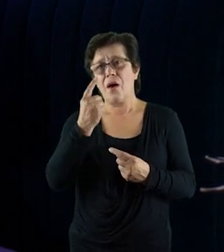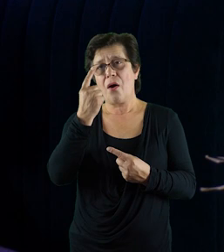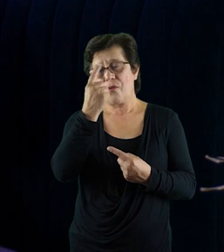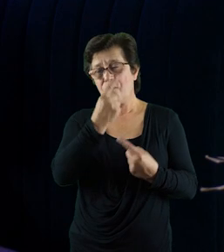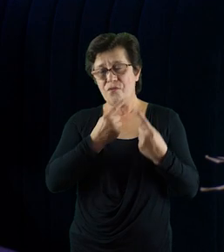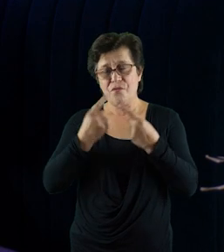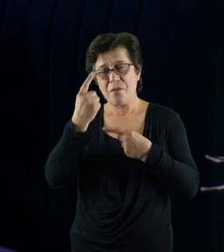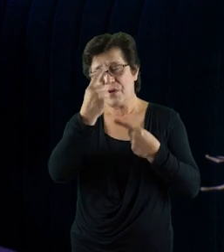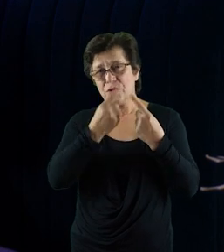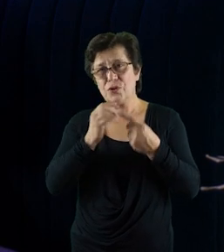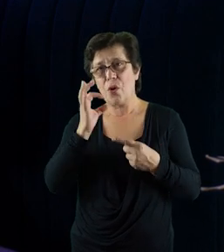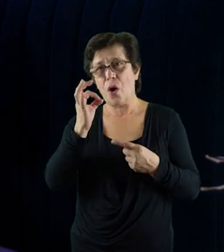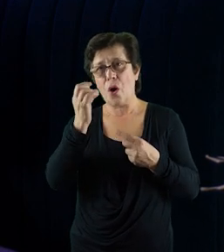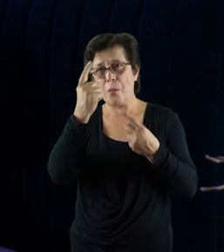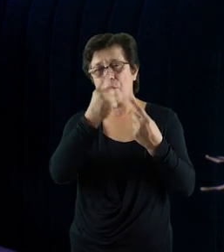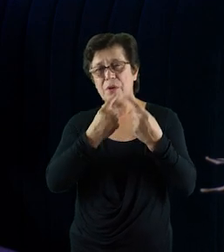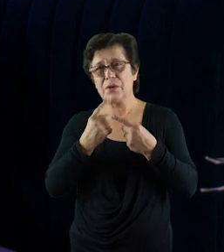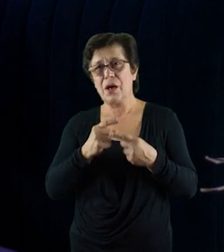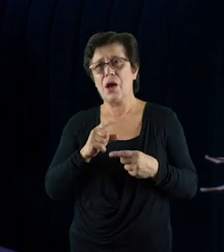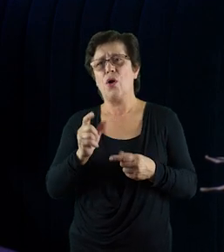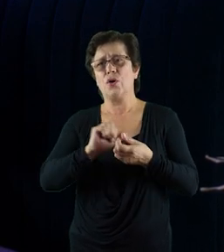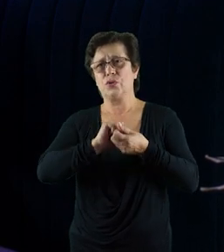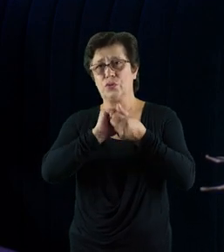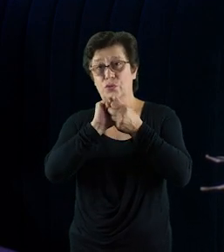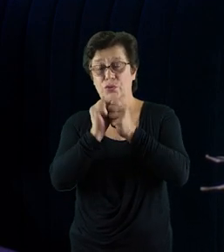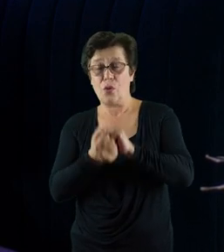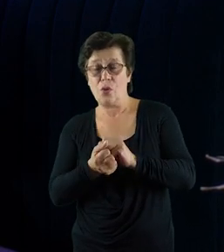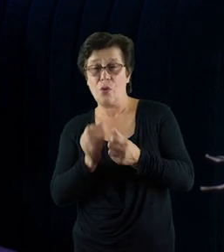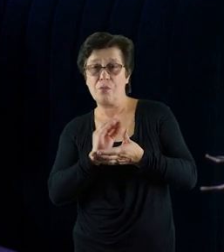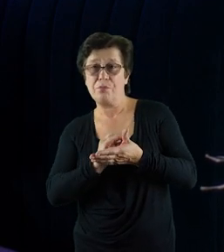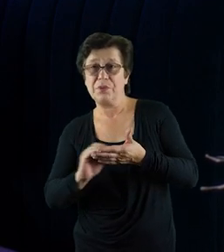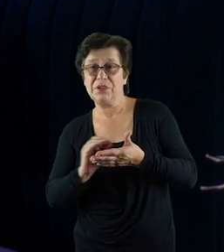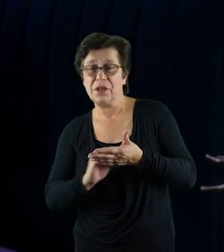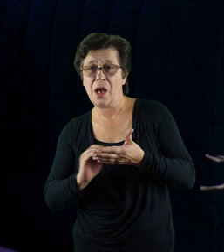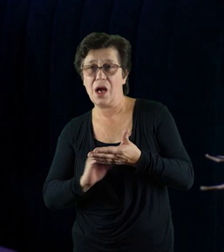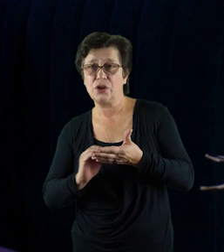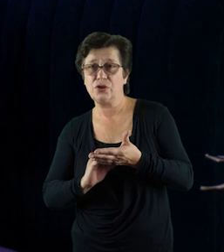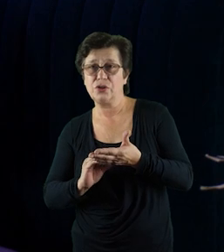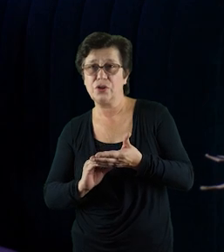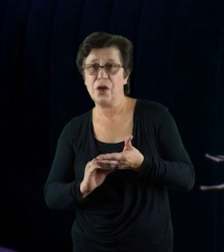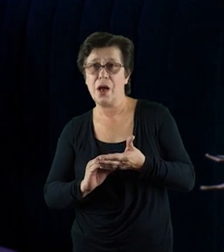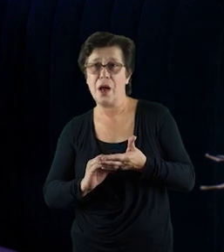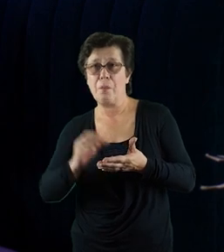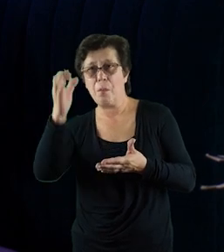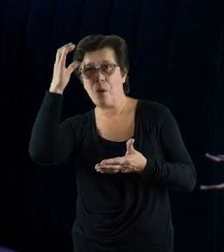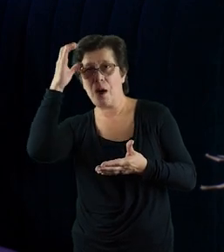agrarna wyobraźnia. Są pisarze, którzy mają taką agrarną wyobraźnię, mają taki bardzo